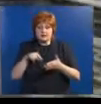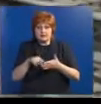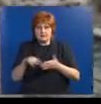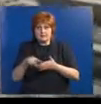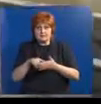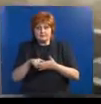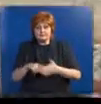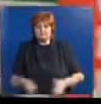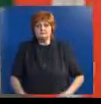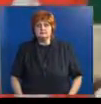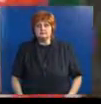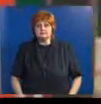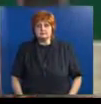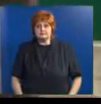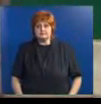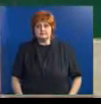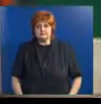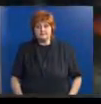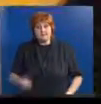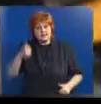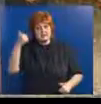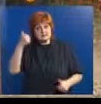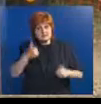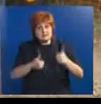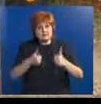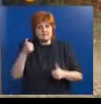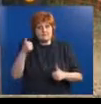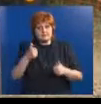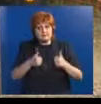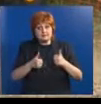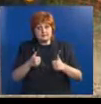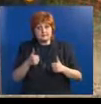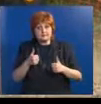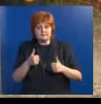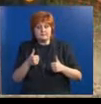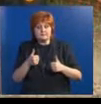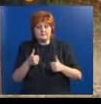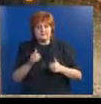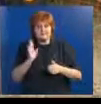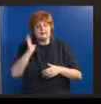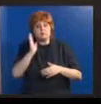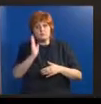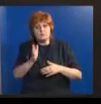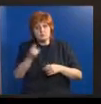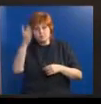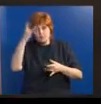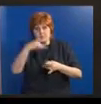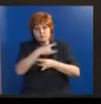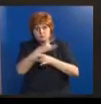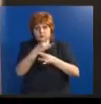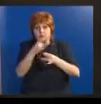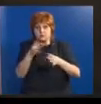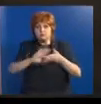Новгород, Краснодарский край и многие другие. Соревнования, отмечает региональный организатор Эдуард Белкин, проходят по международному